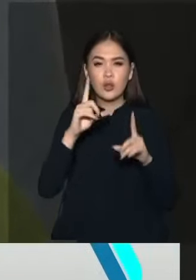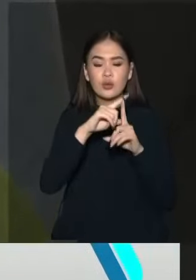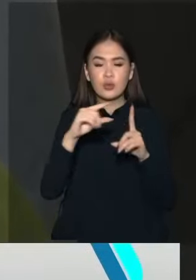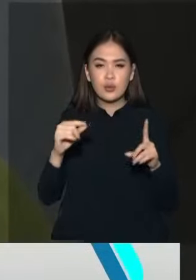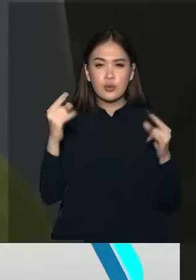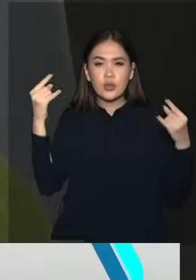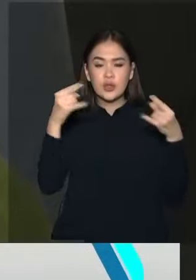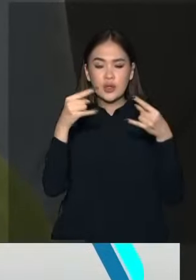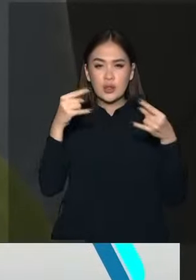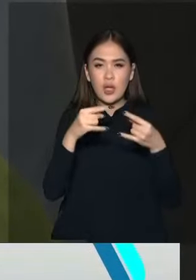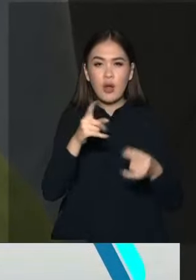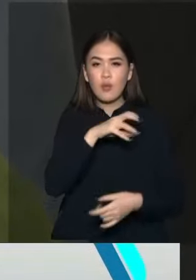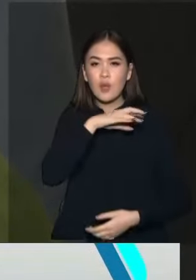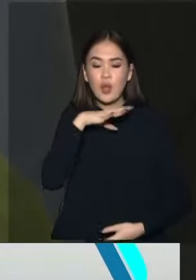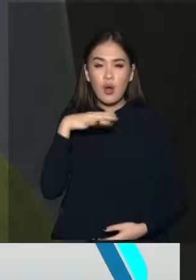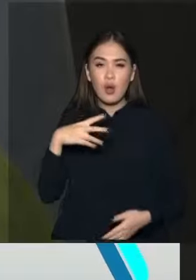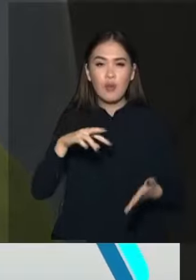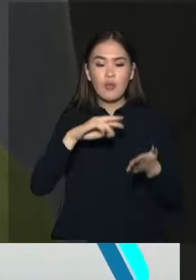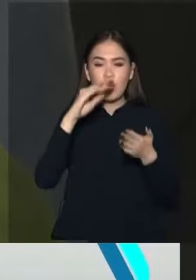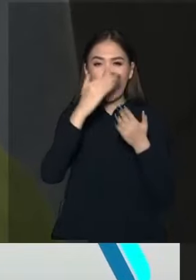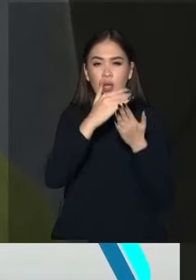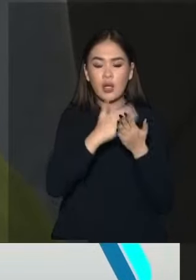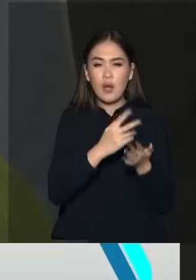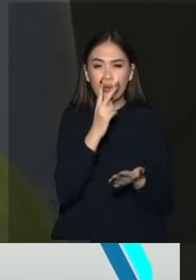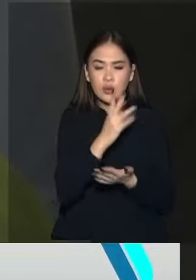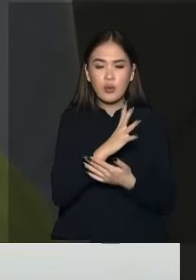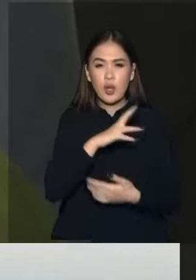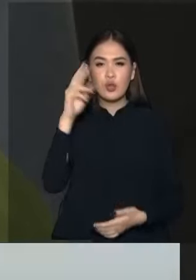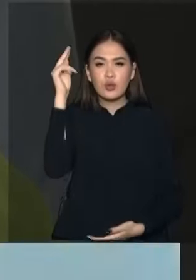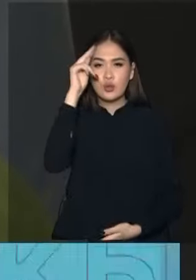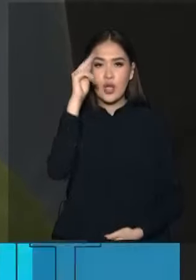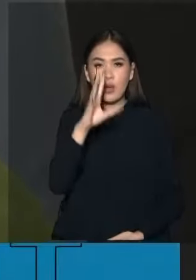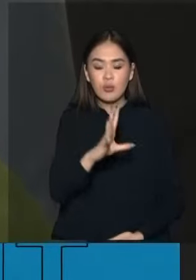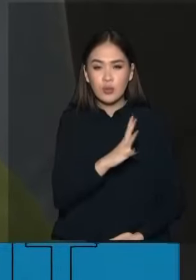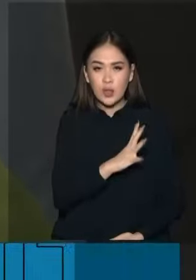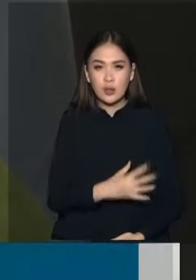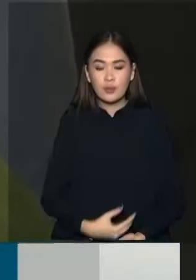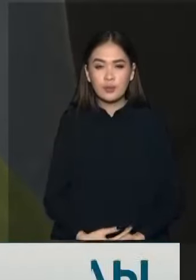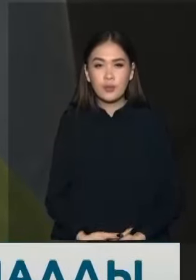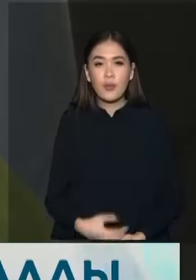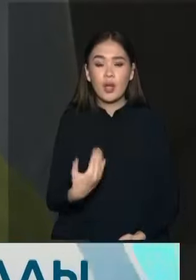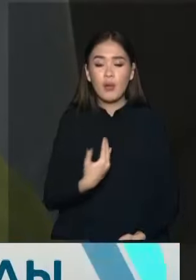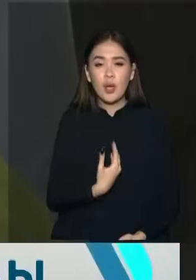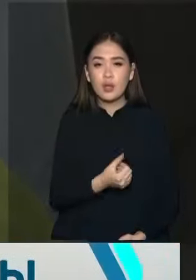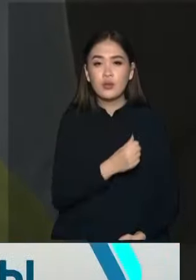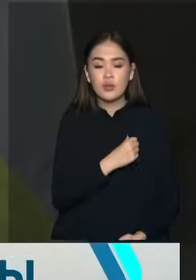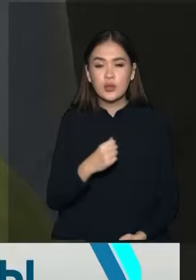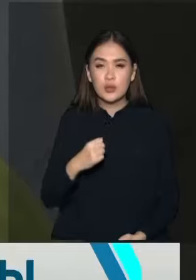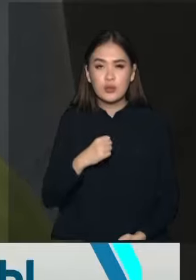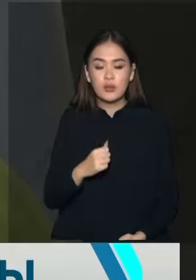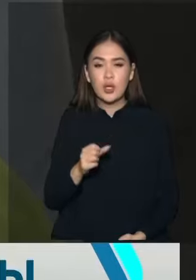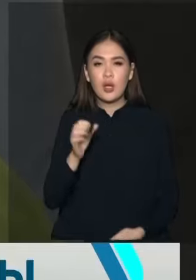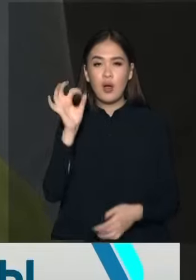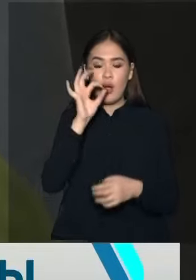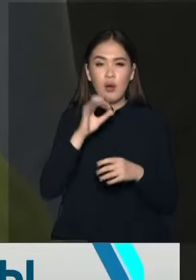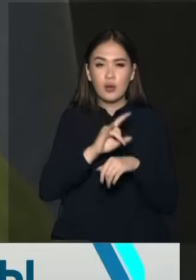телевизорде көп программа көргемін, изучать еткемін. Маған өзі осы